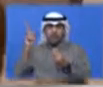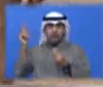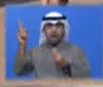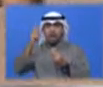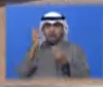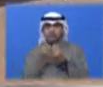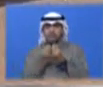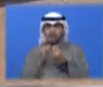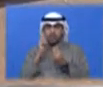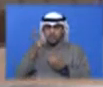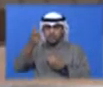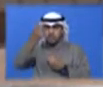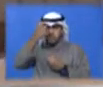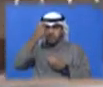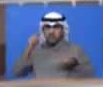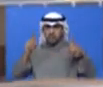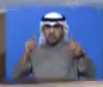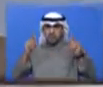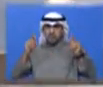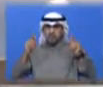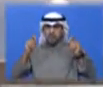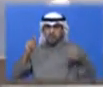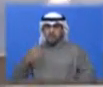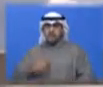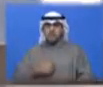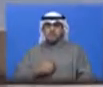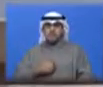25% من حالات سرطان القولون والثدي،